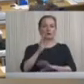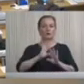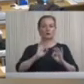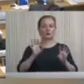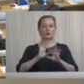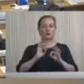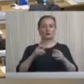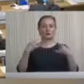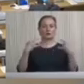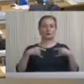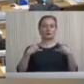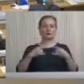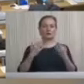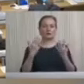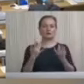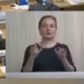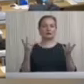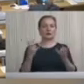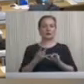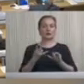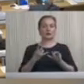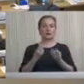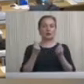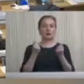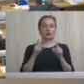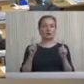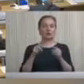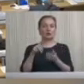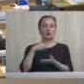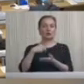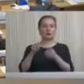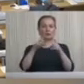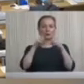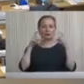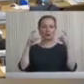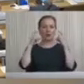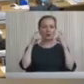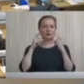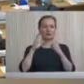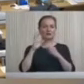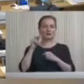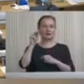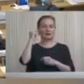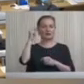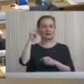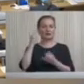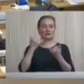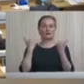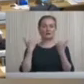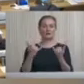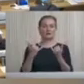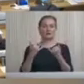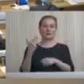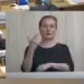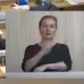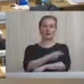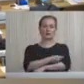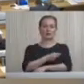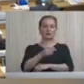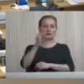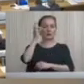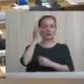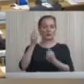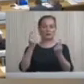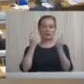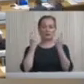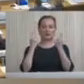яка стосується кожного, хто живе на планеті Земля. Хто на цьому наживається? Величезна мафіозна структура, яка